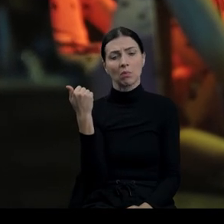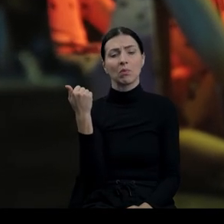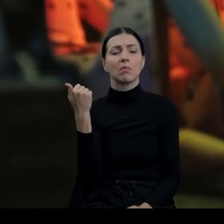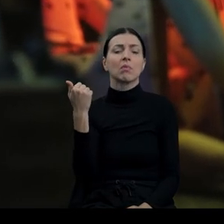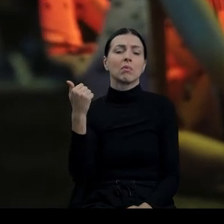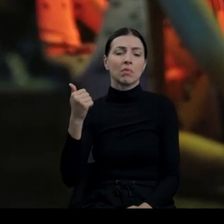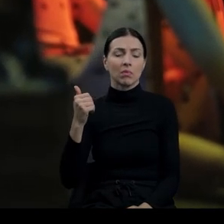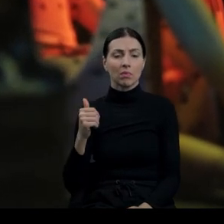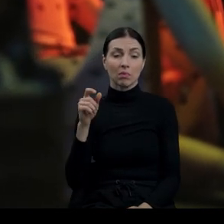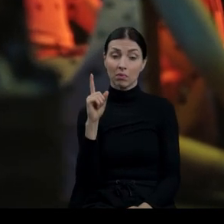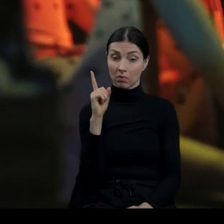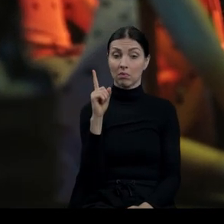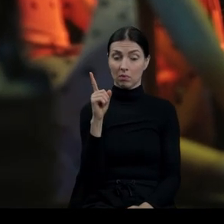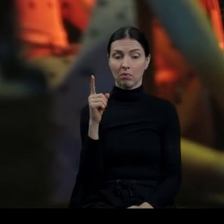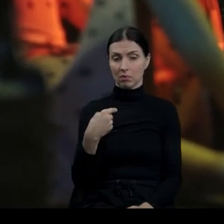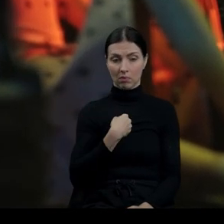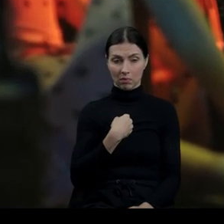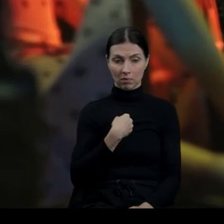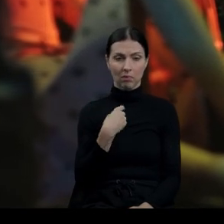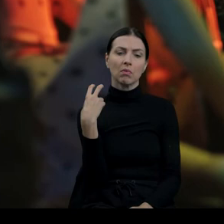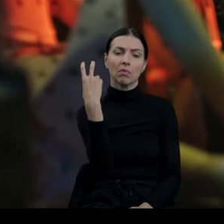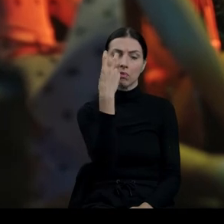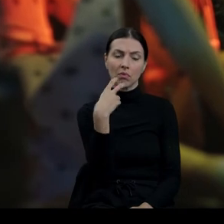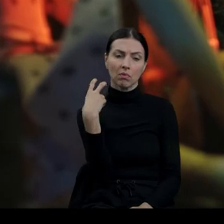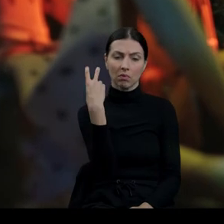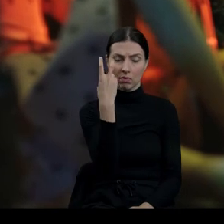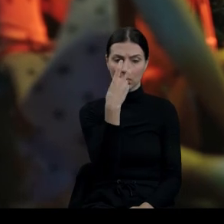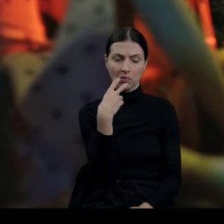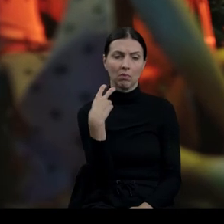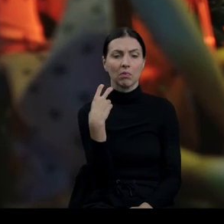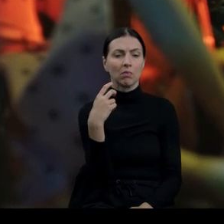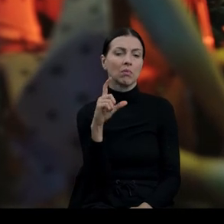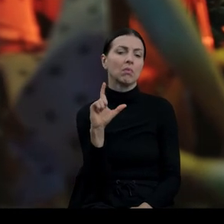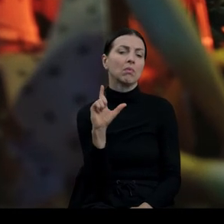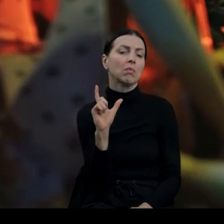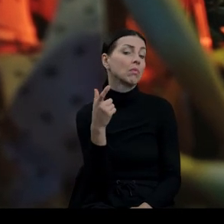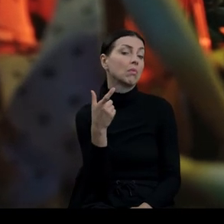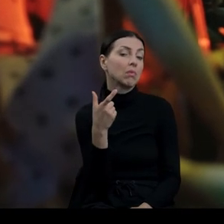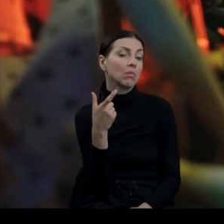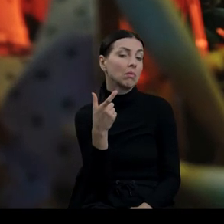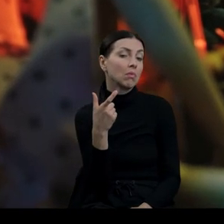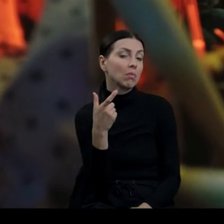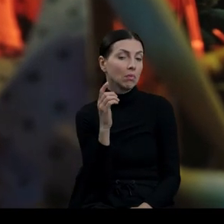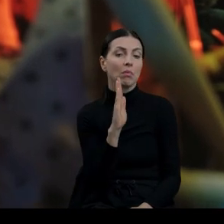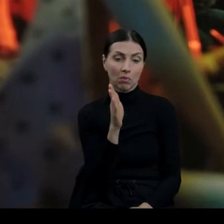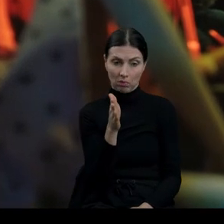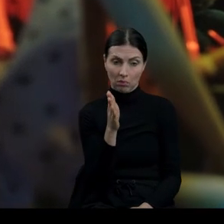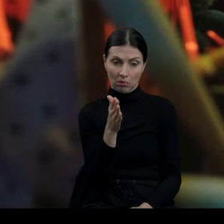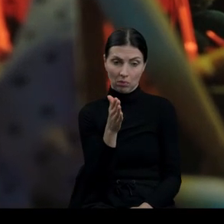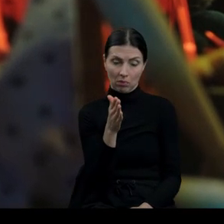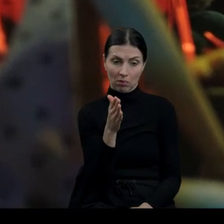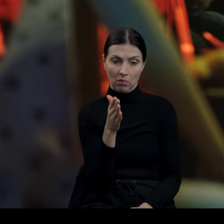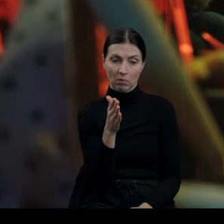Czy znalazłby się reżyser, który by chciał to zrobić? Czy znaleźliby się aktorzy, którzy chcieliby tak